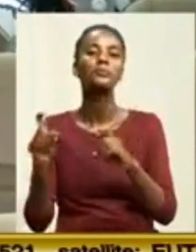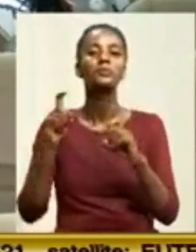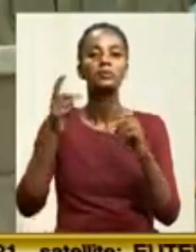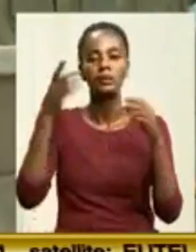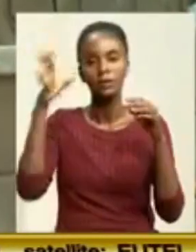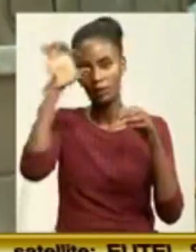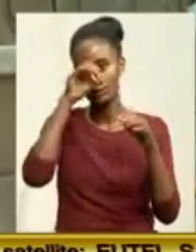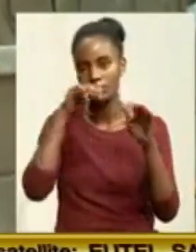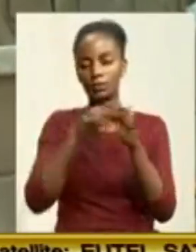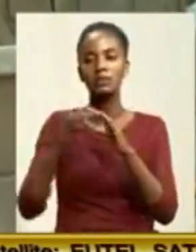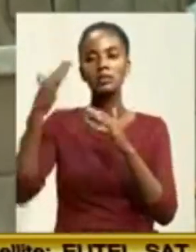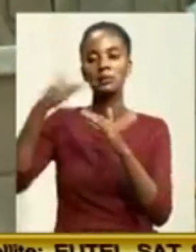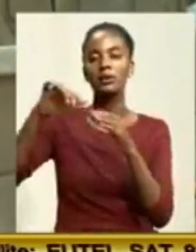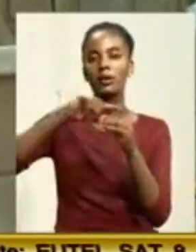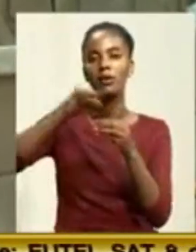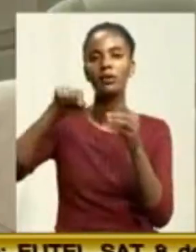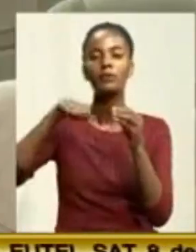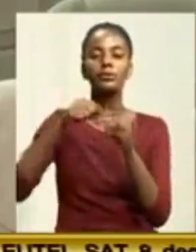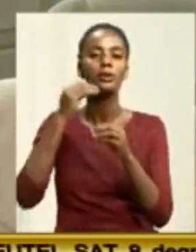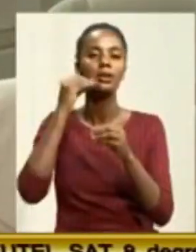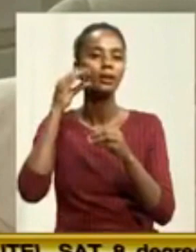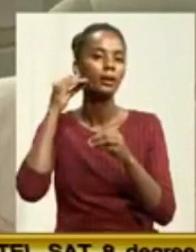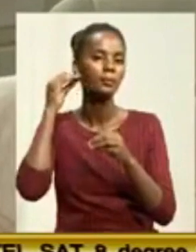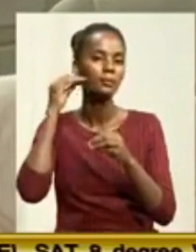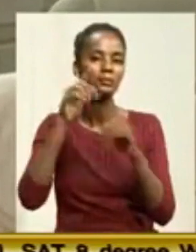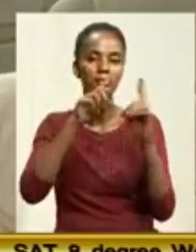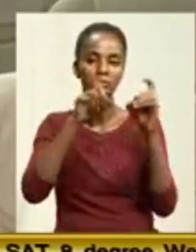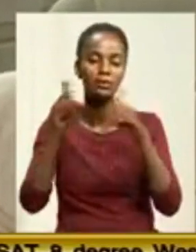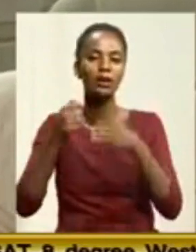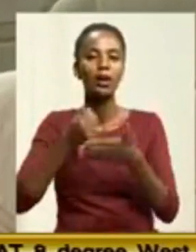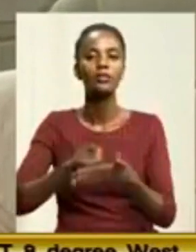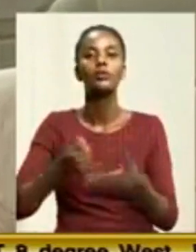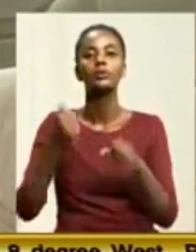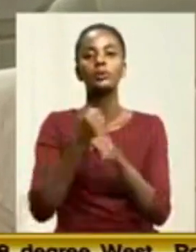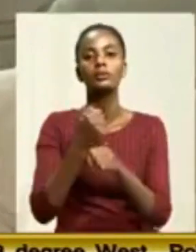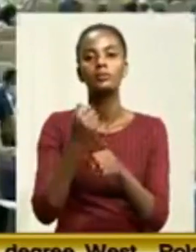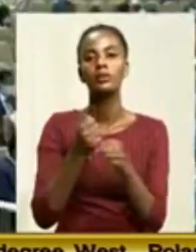ውስጥ በማስገባት በድንበር አካባቢዎችና ቤት ለቤት የምርመራ ስራዎች አጠናክሮ እንደሚሰራም ተገልጿል።